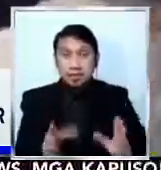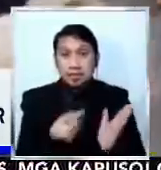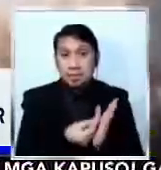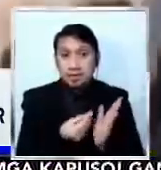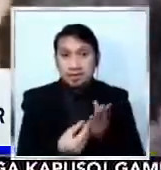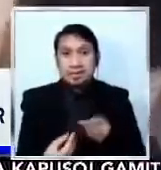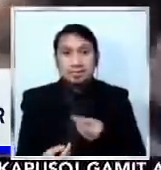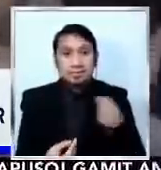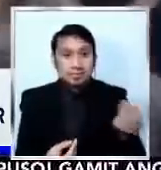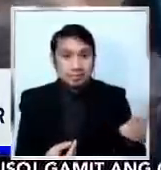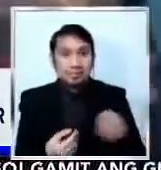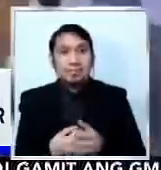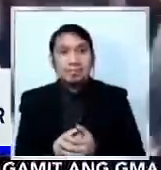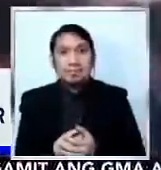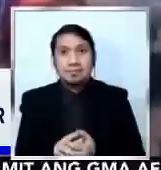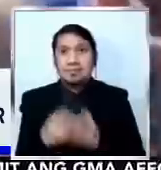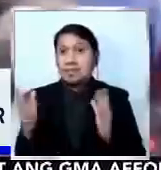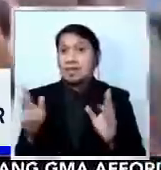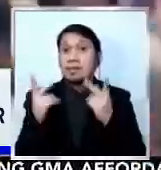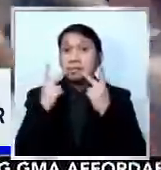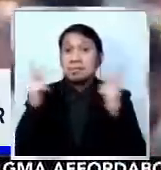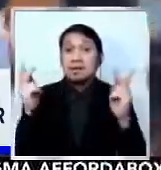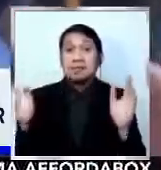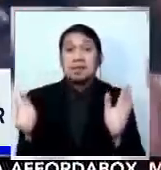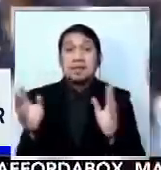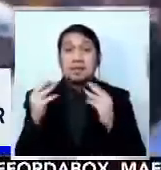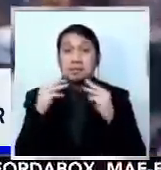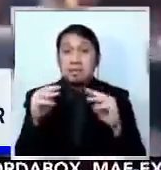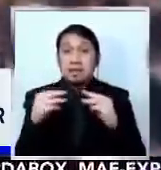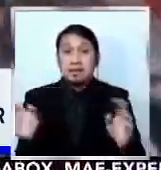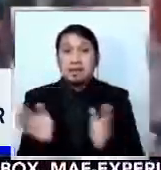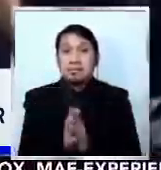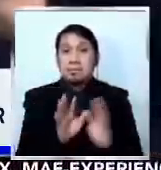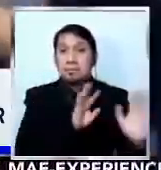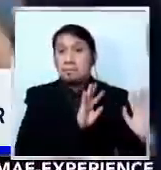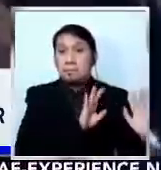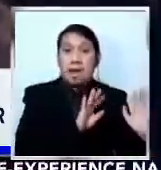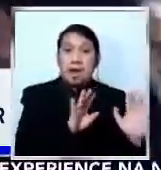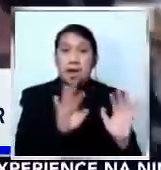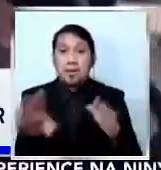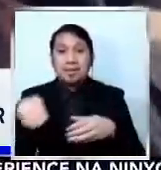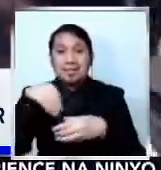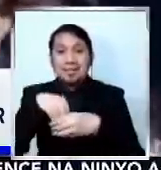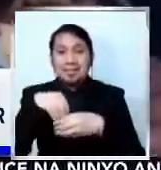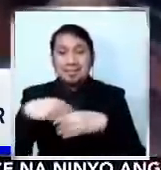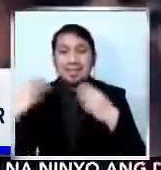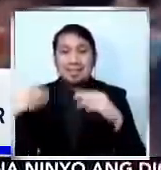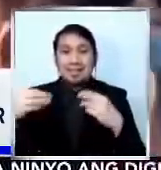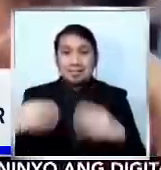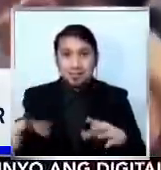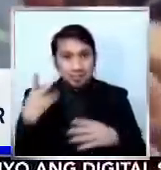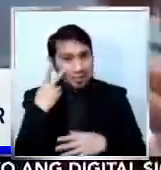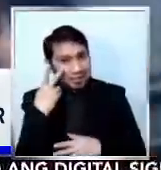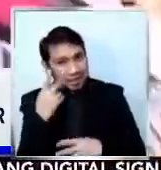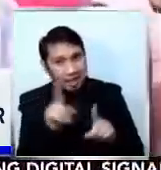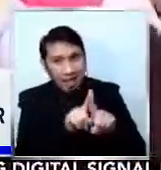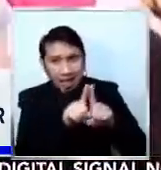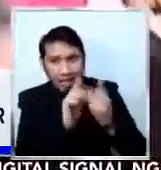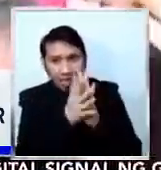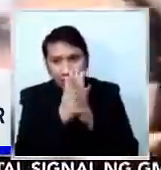Sa labas ng Toledo Public Market, sinundan siya ng mga tao hanggang sa loob ng palengke, kaya ang physical distancing hindi na rin